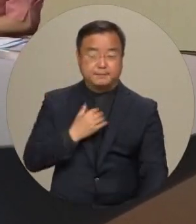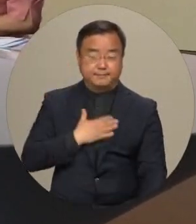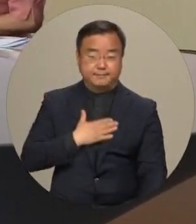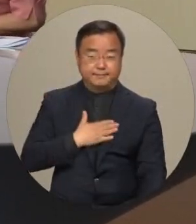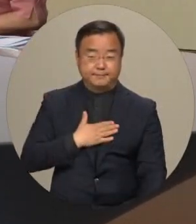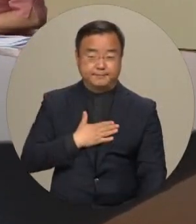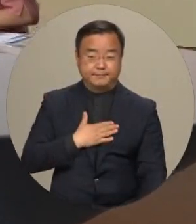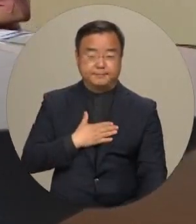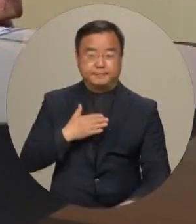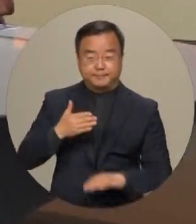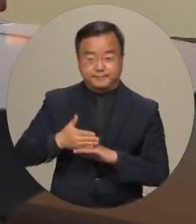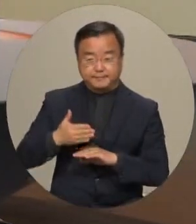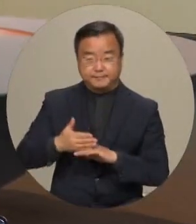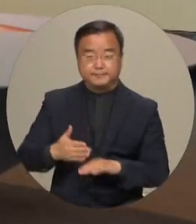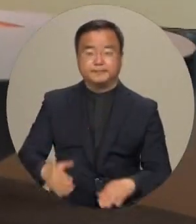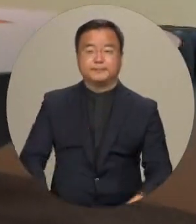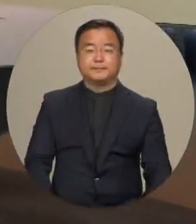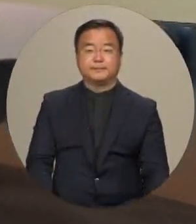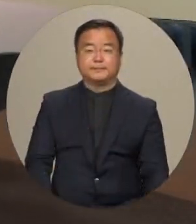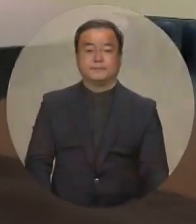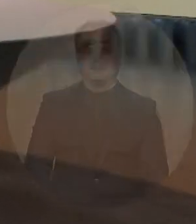잘 들었습니다 고맙습니다